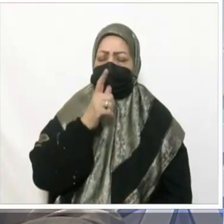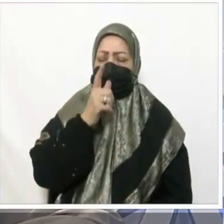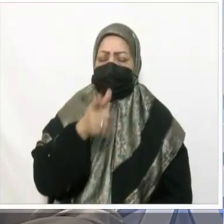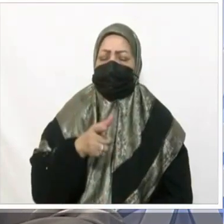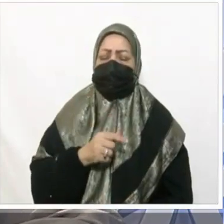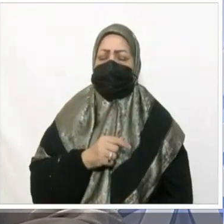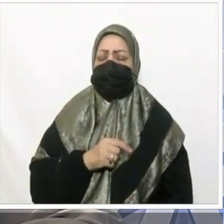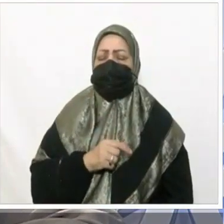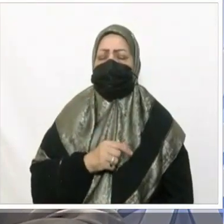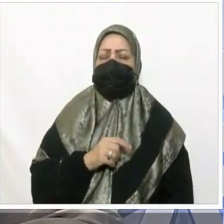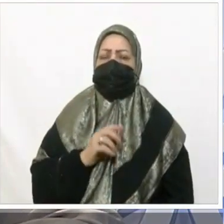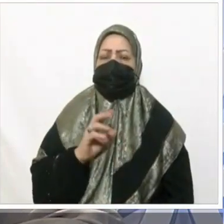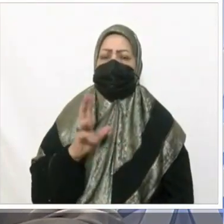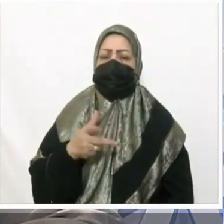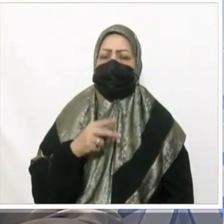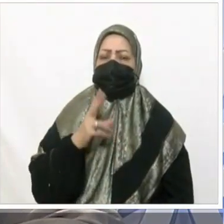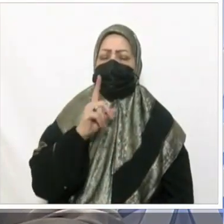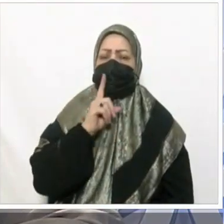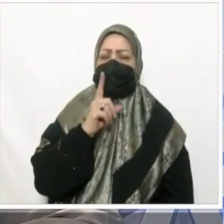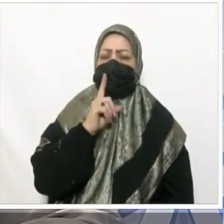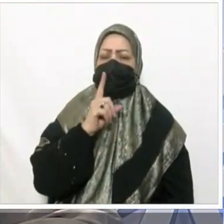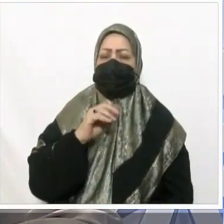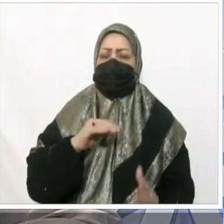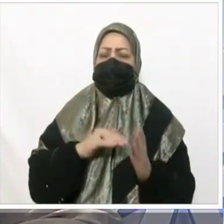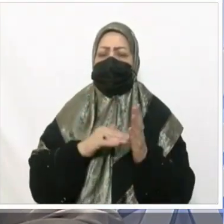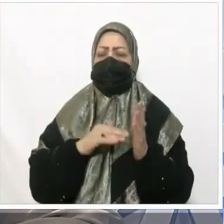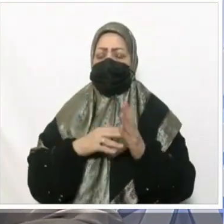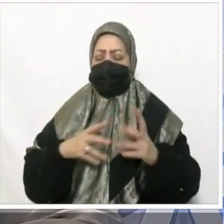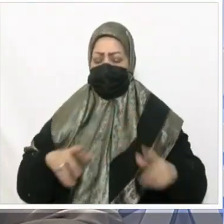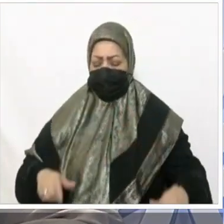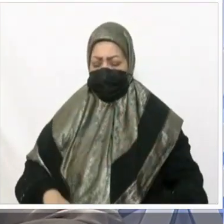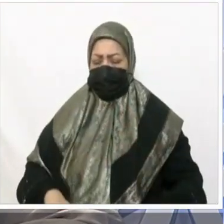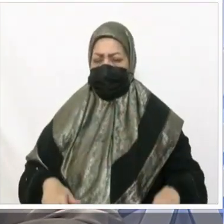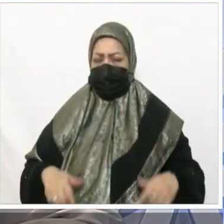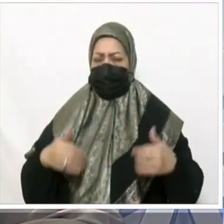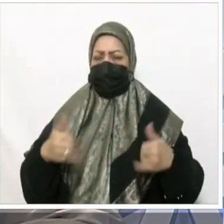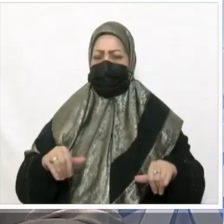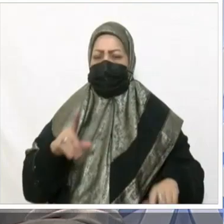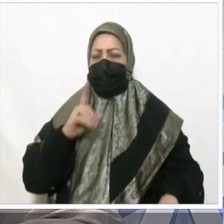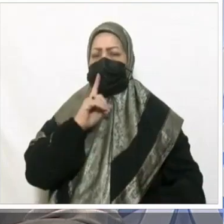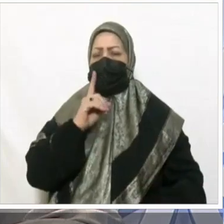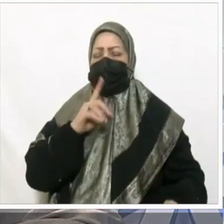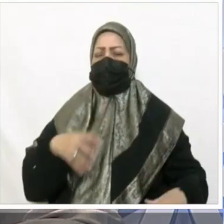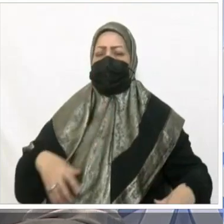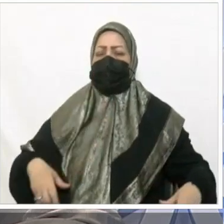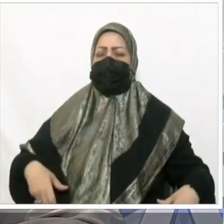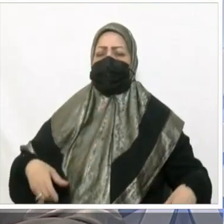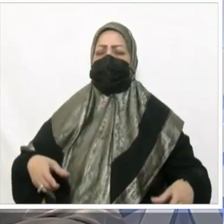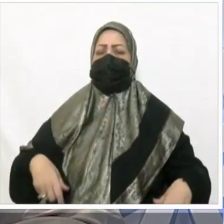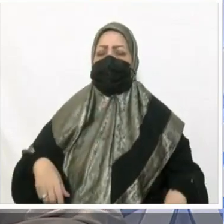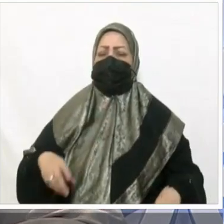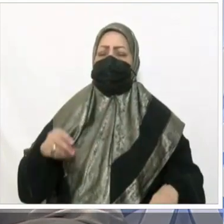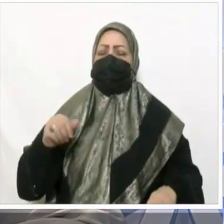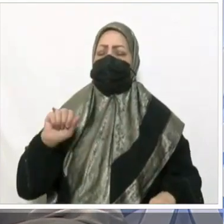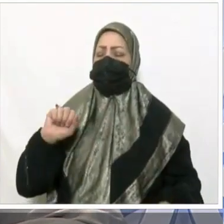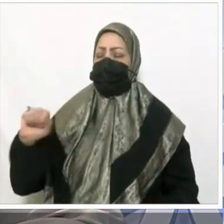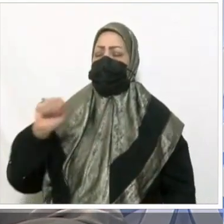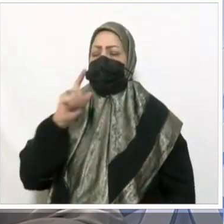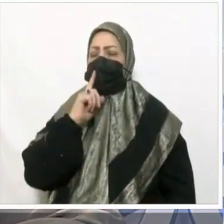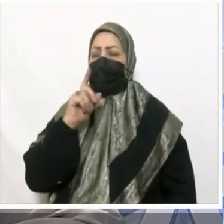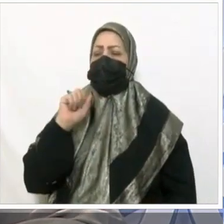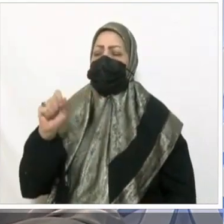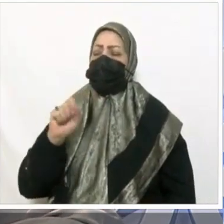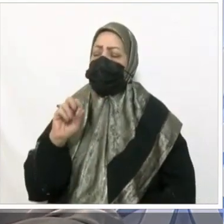أن يشفيها، قال هي عندها أرض، فأنا قلت لها لماذا تتركين هذه الأرض